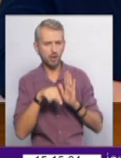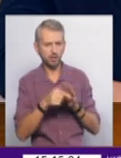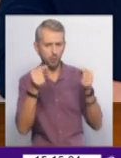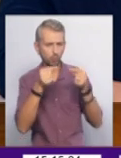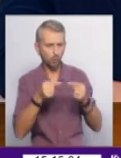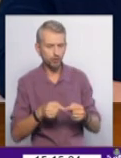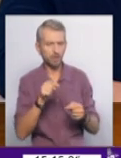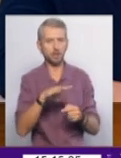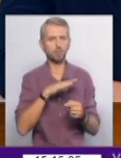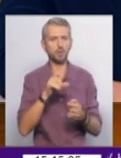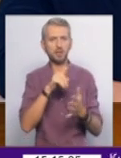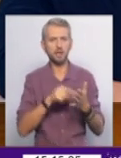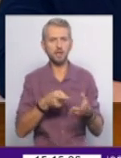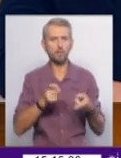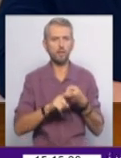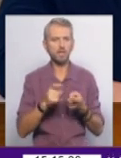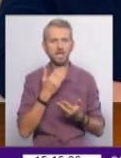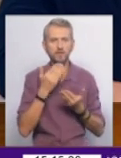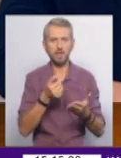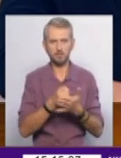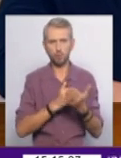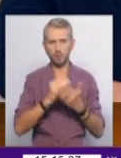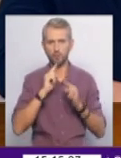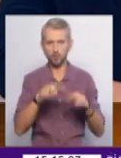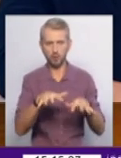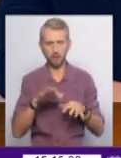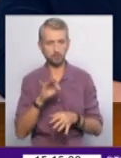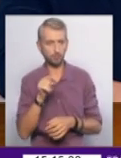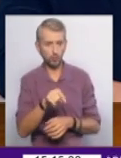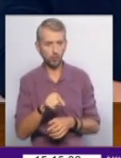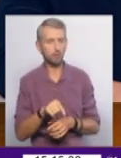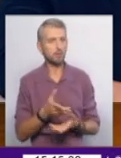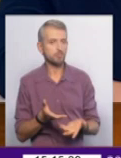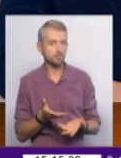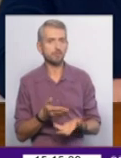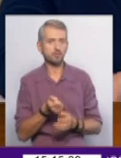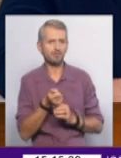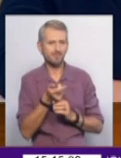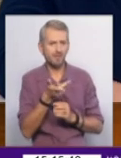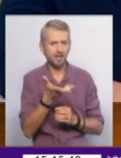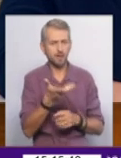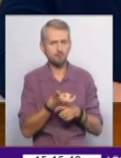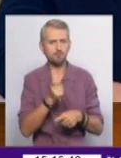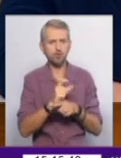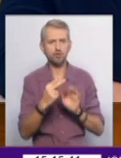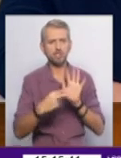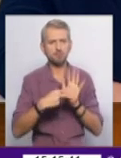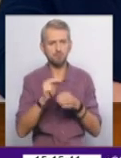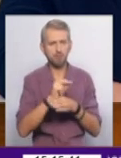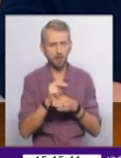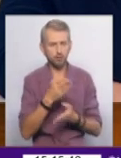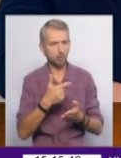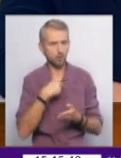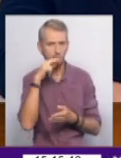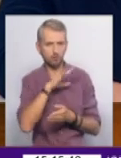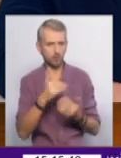там питання були пов'язані з зверненням до Верховної Ради з приводу цього. Тобто там ряд, більше 7 правок, якщо я не